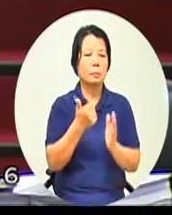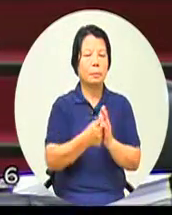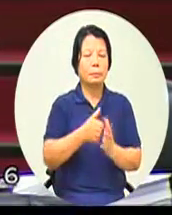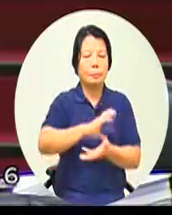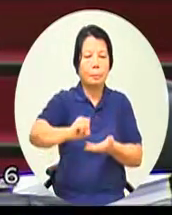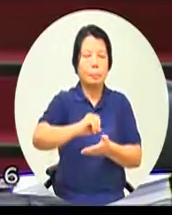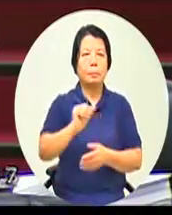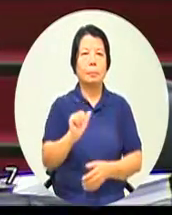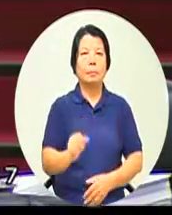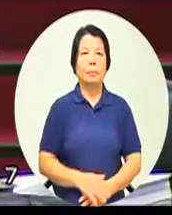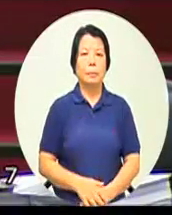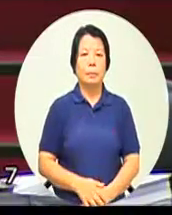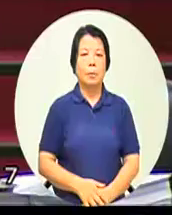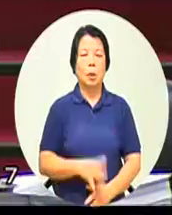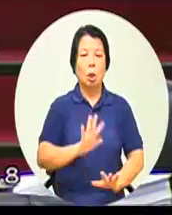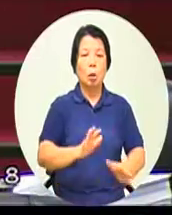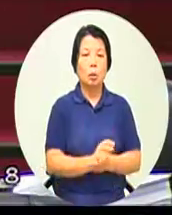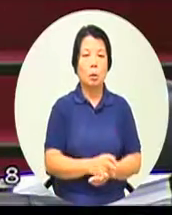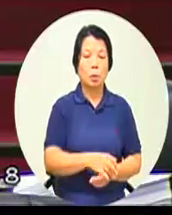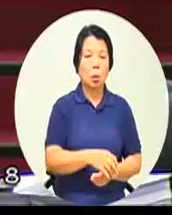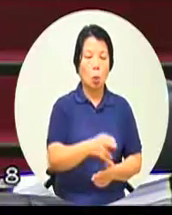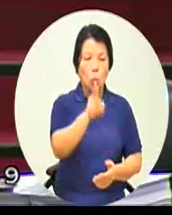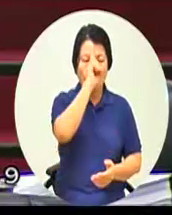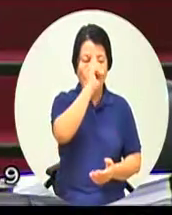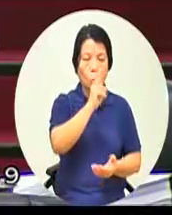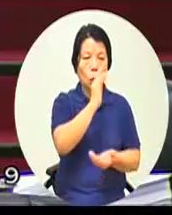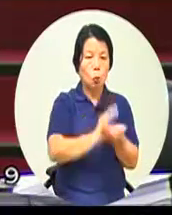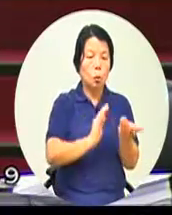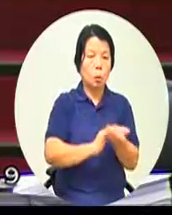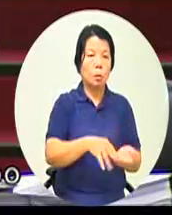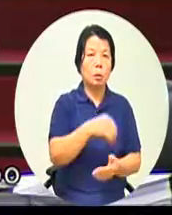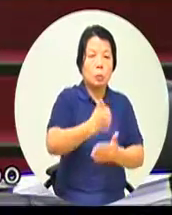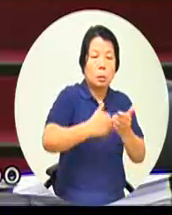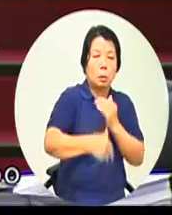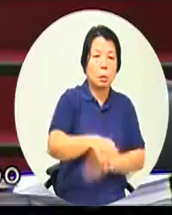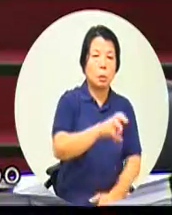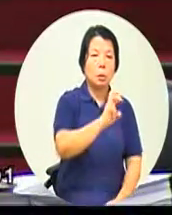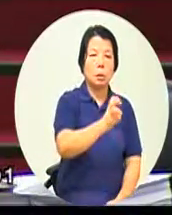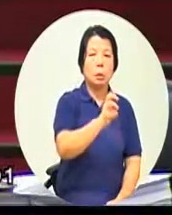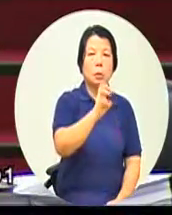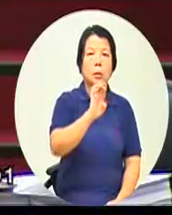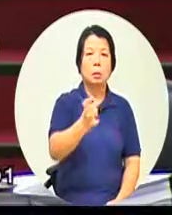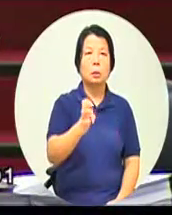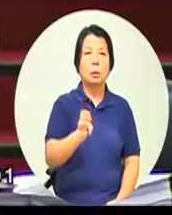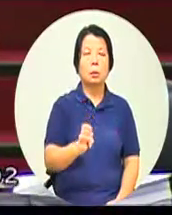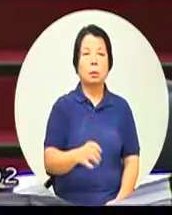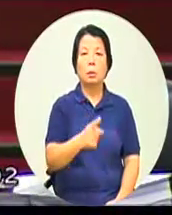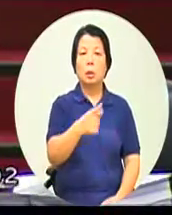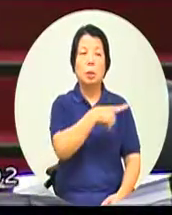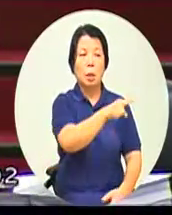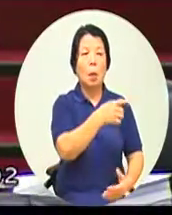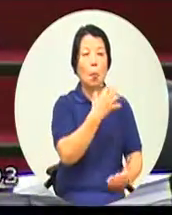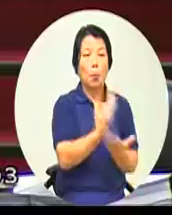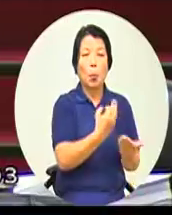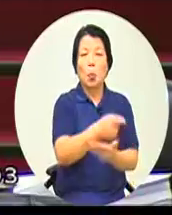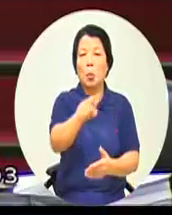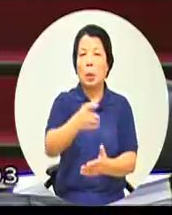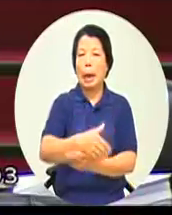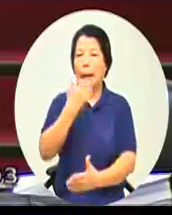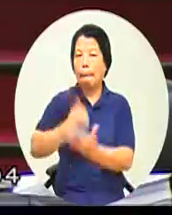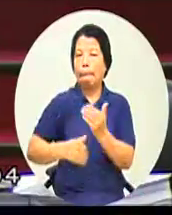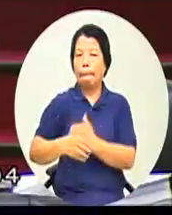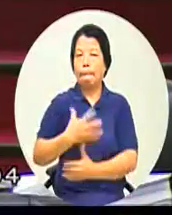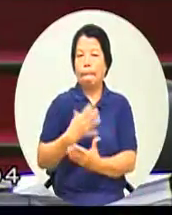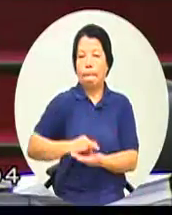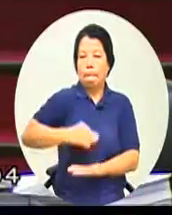好啊，剩那30-40万营养午餐里底，哦，人个很假都无够，你搁我都拍光嘞。哦，我